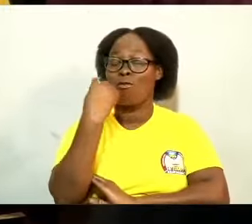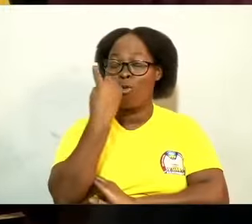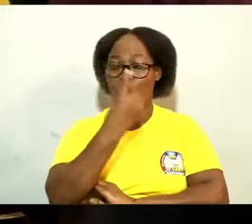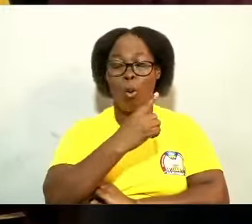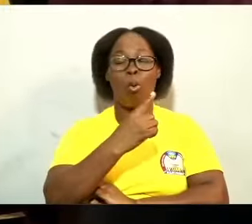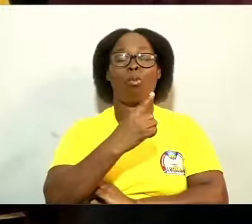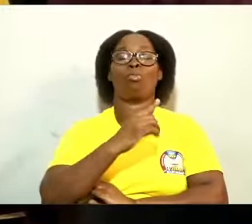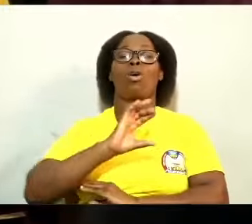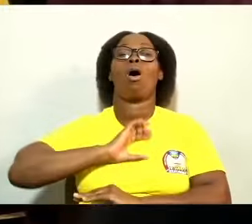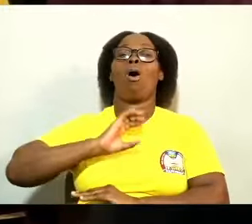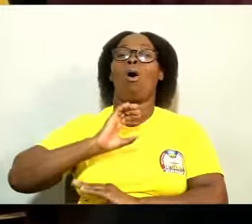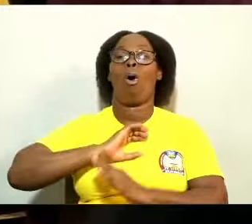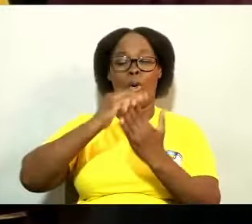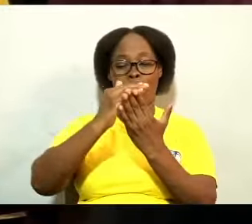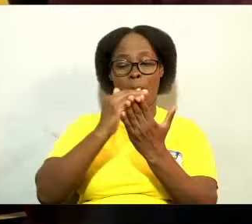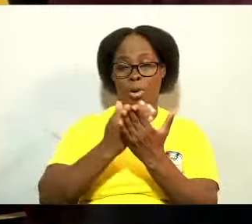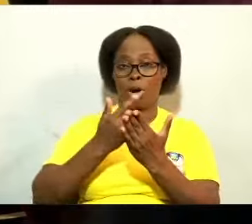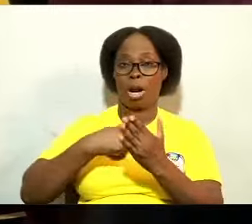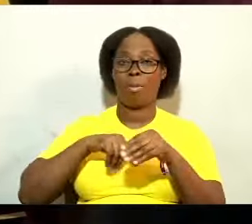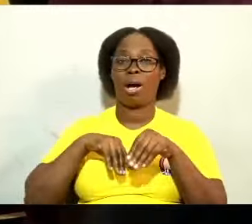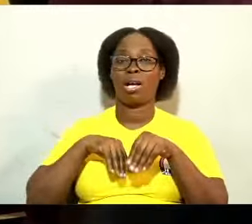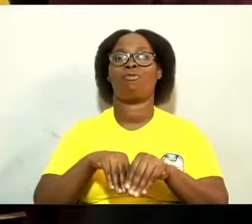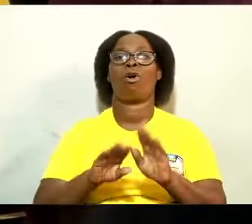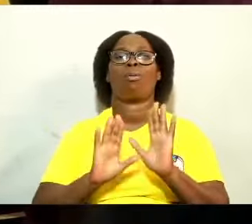ratiba na sisi tunafuata ratiba yake.